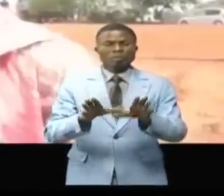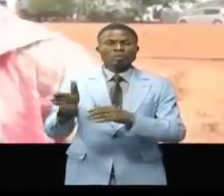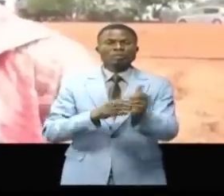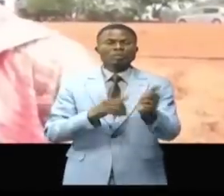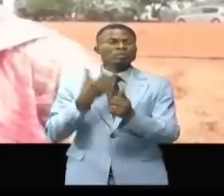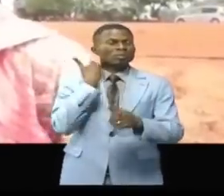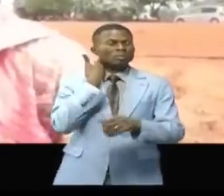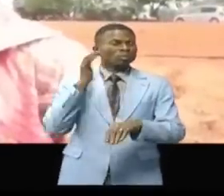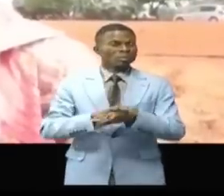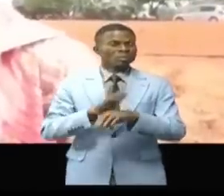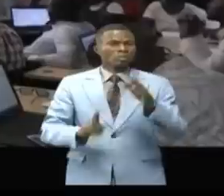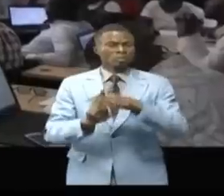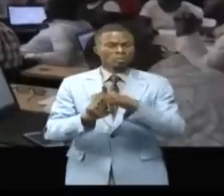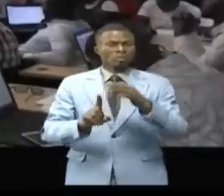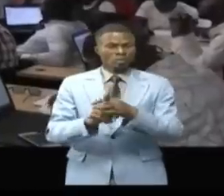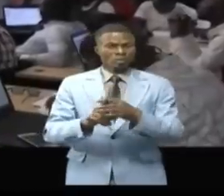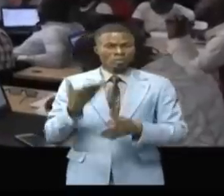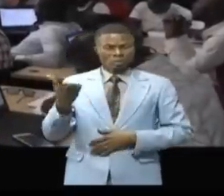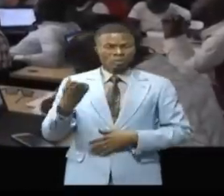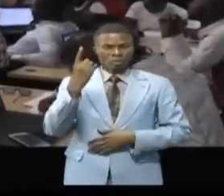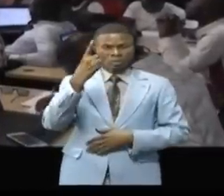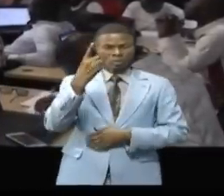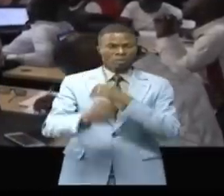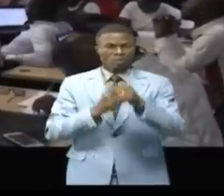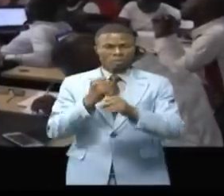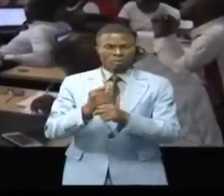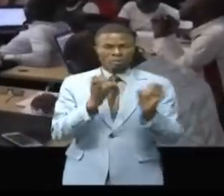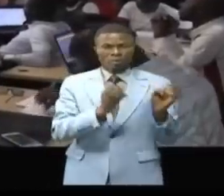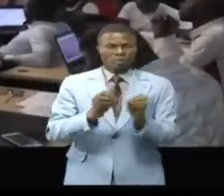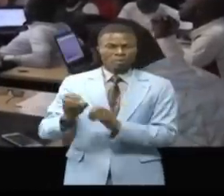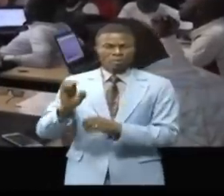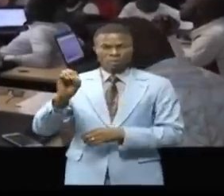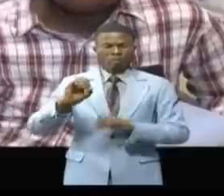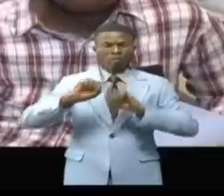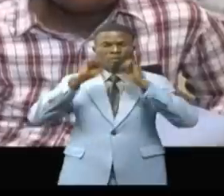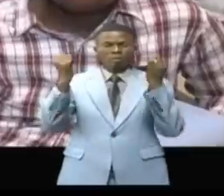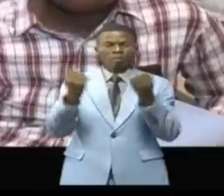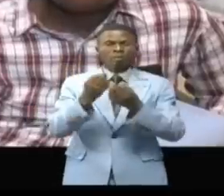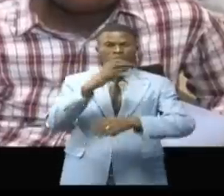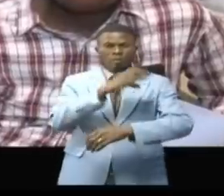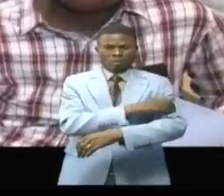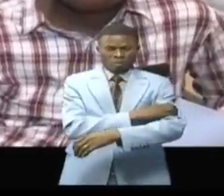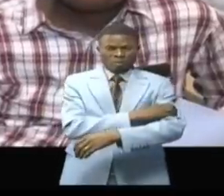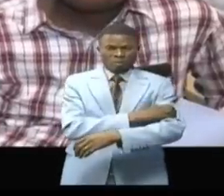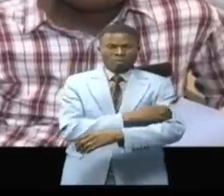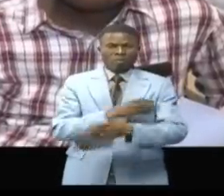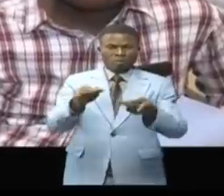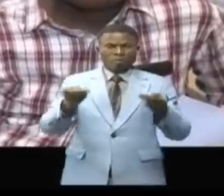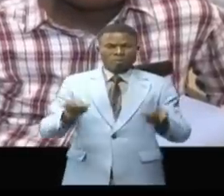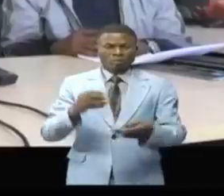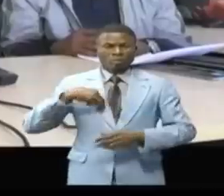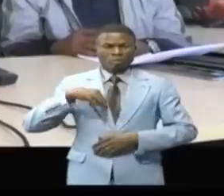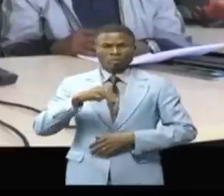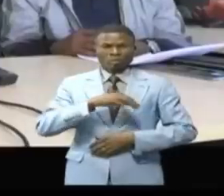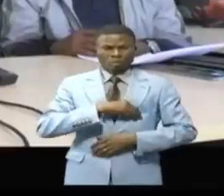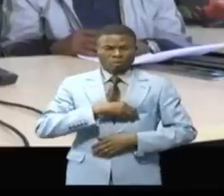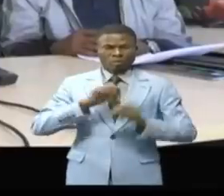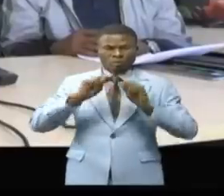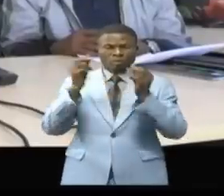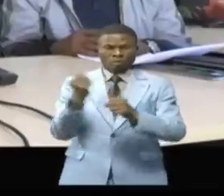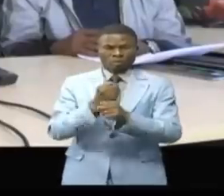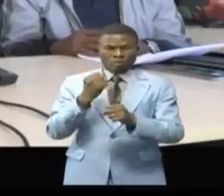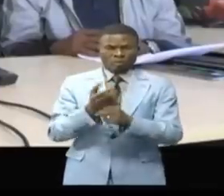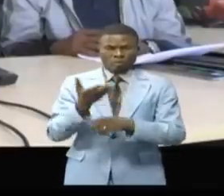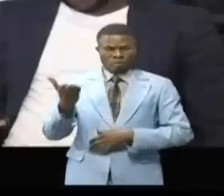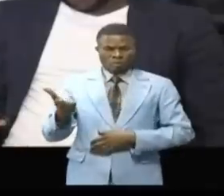maladies d'origine hydrique. Une année après, les organisations de la société civile environnementale, membre du groupe de travail Climat